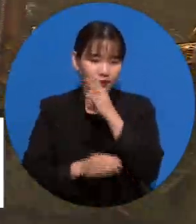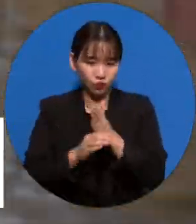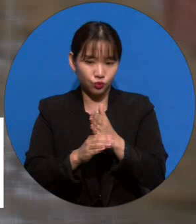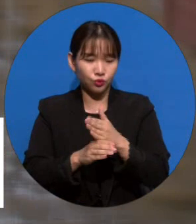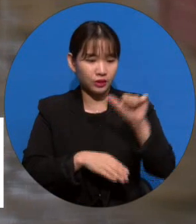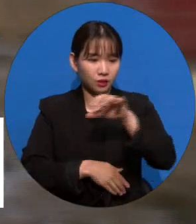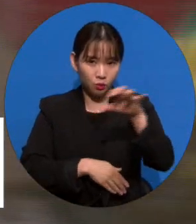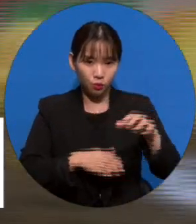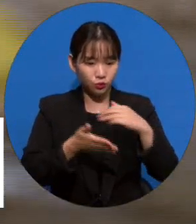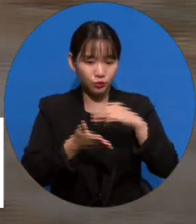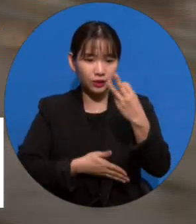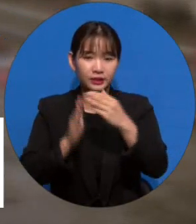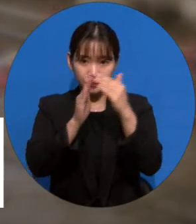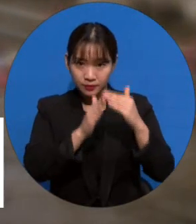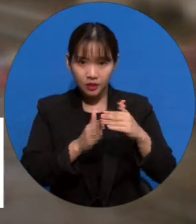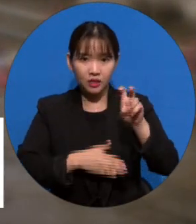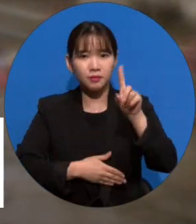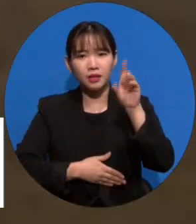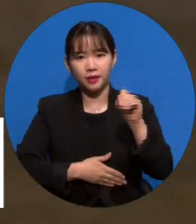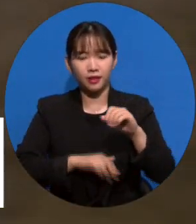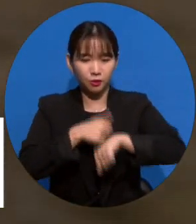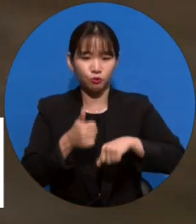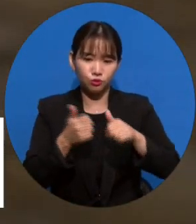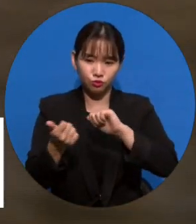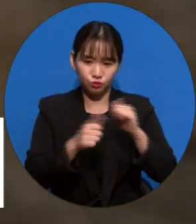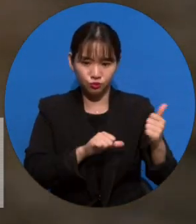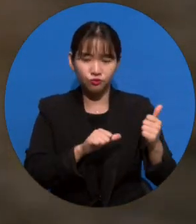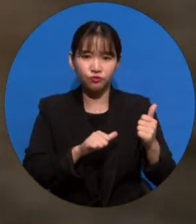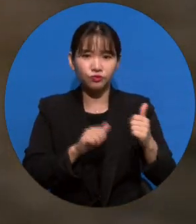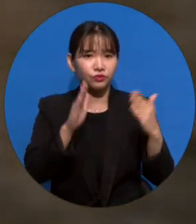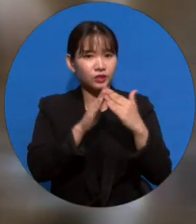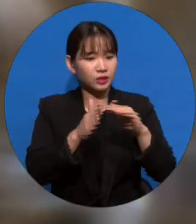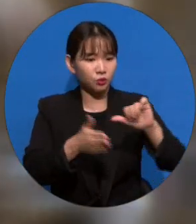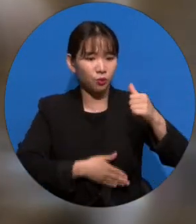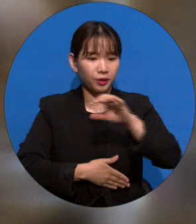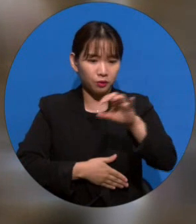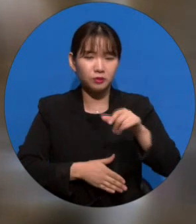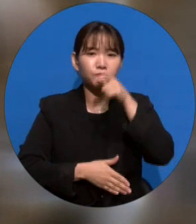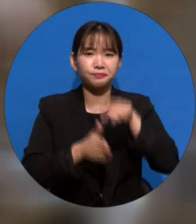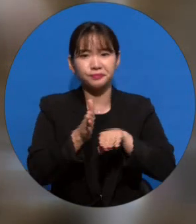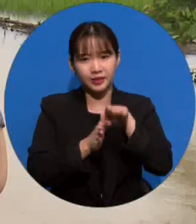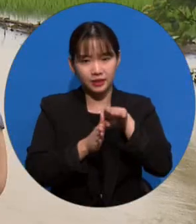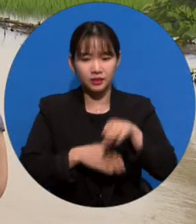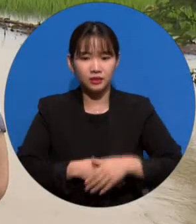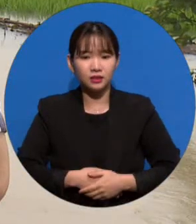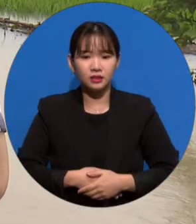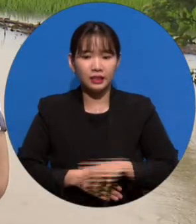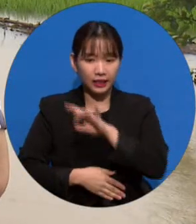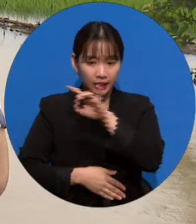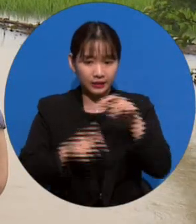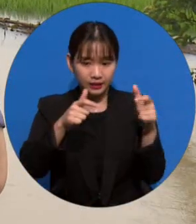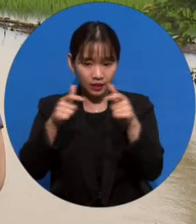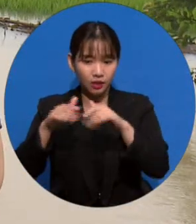시군 13개 농가에서 21만 마리의 가축이 폐사했고 주택 500여 동이 침수됐습니다. 각